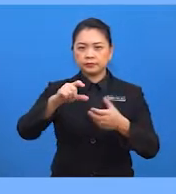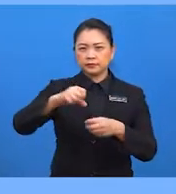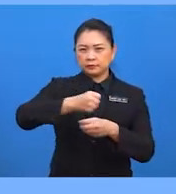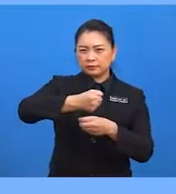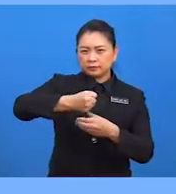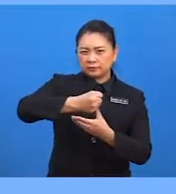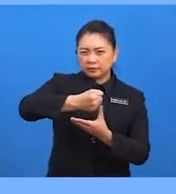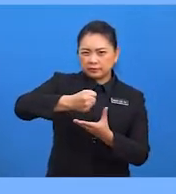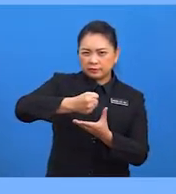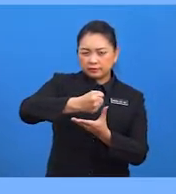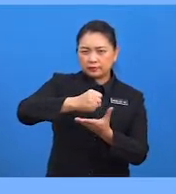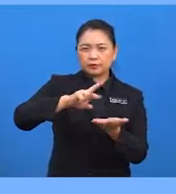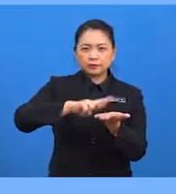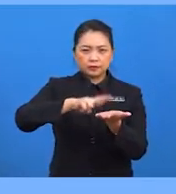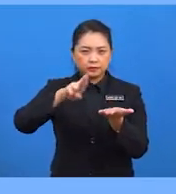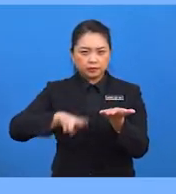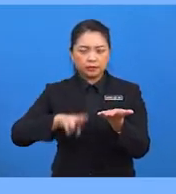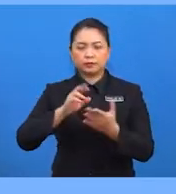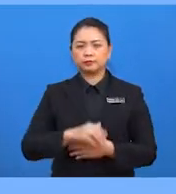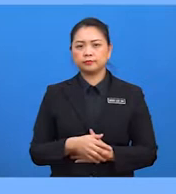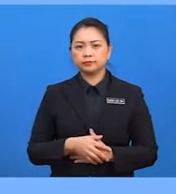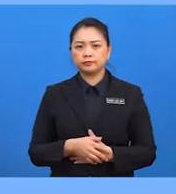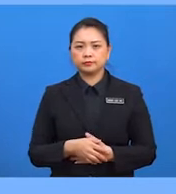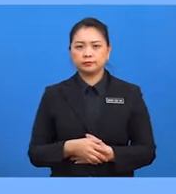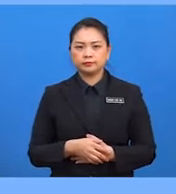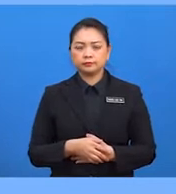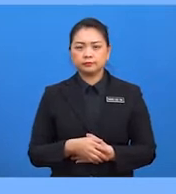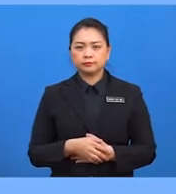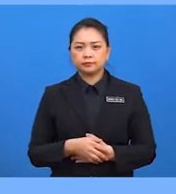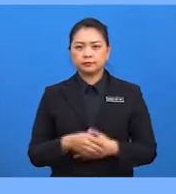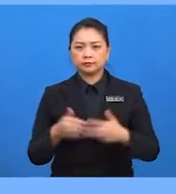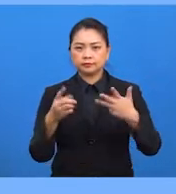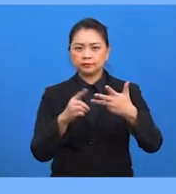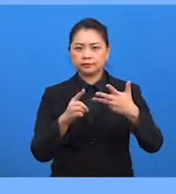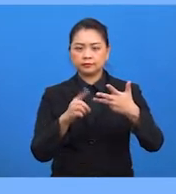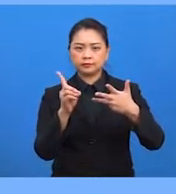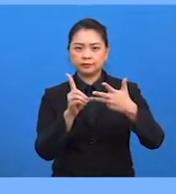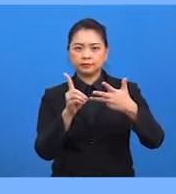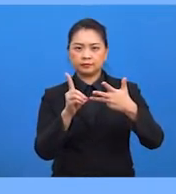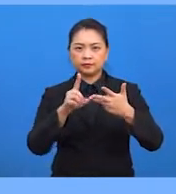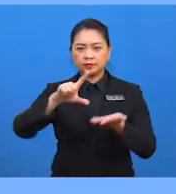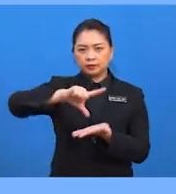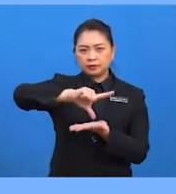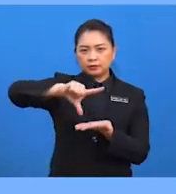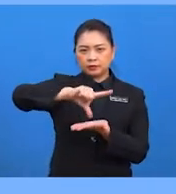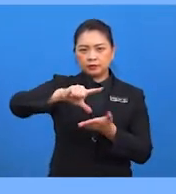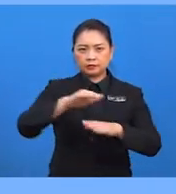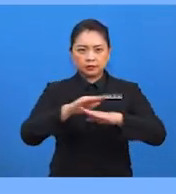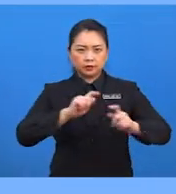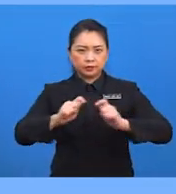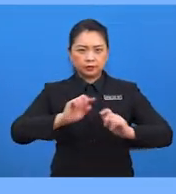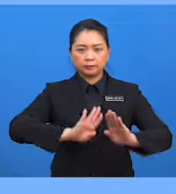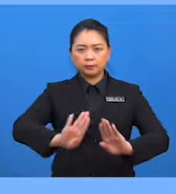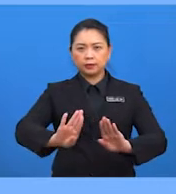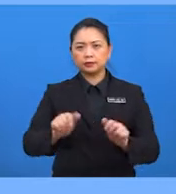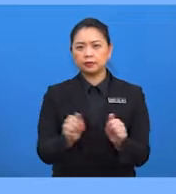Kepekatan larutan adalah rendah. Dan D. Larutan tidak